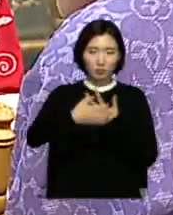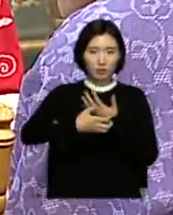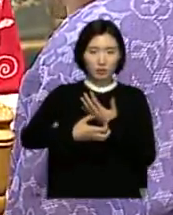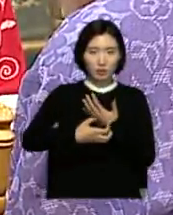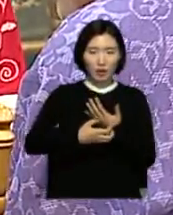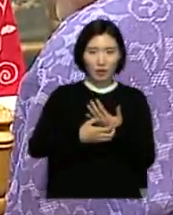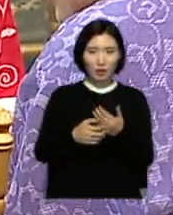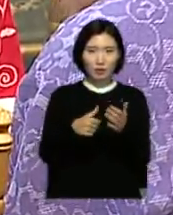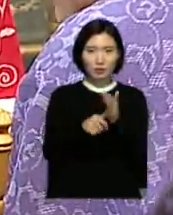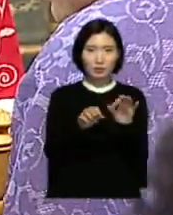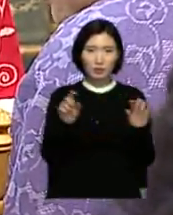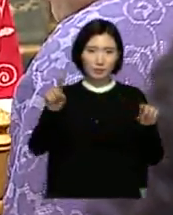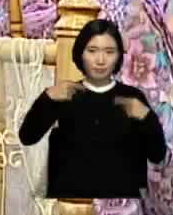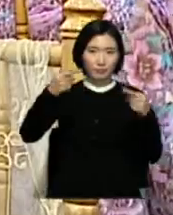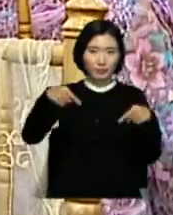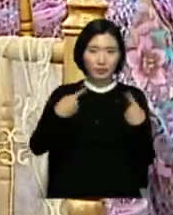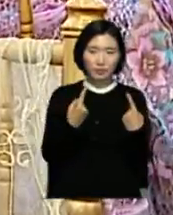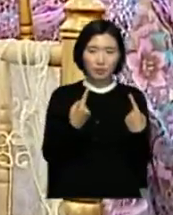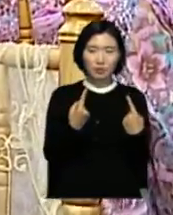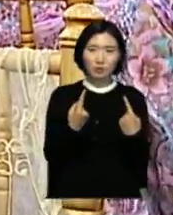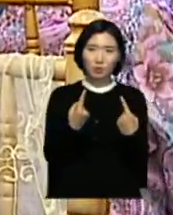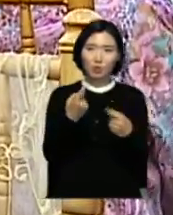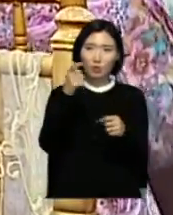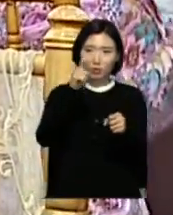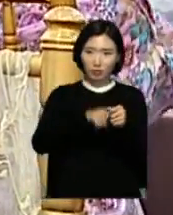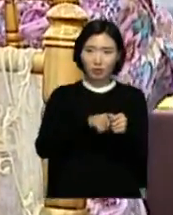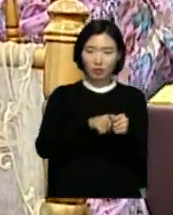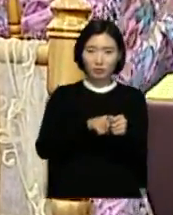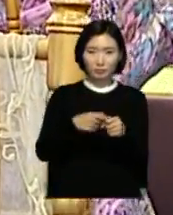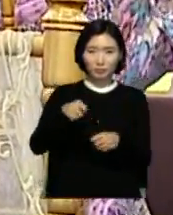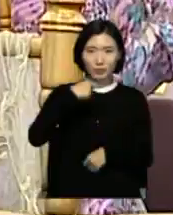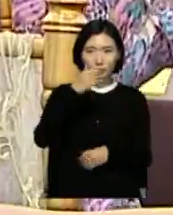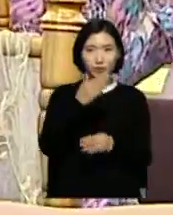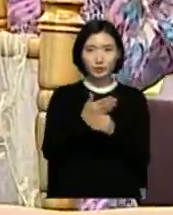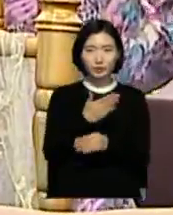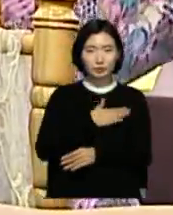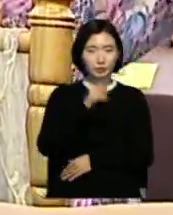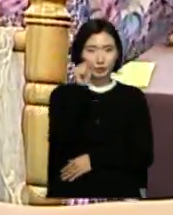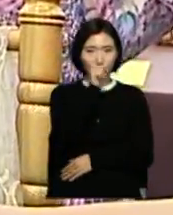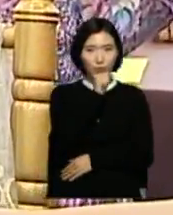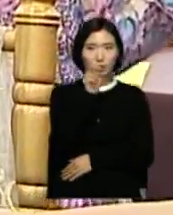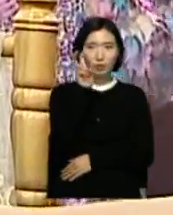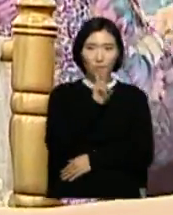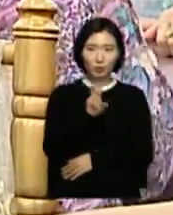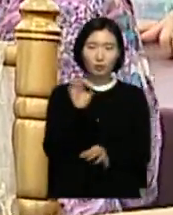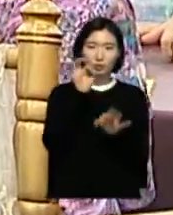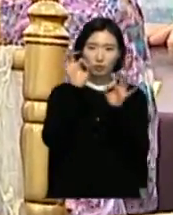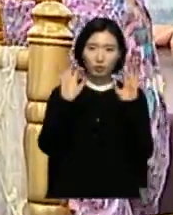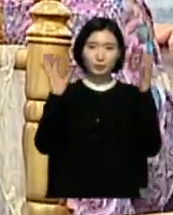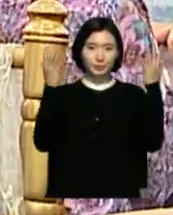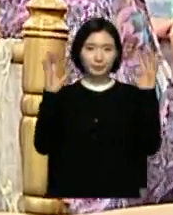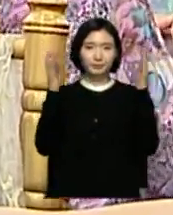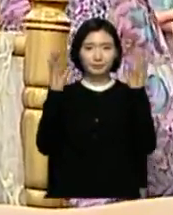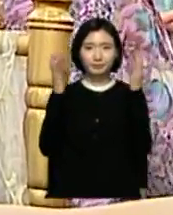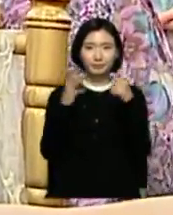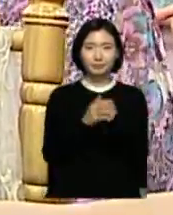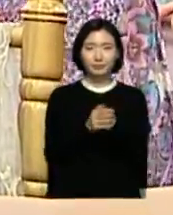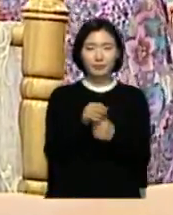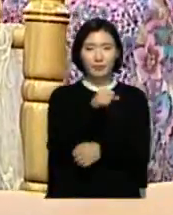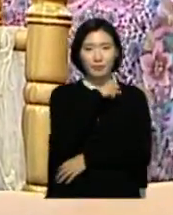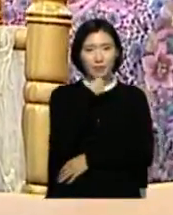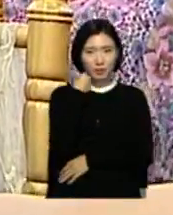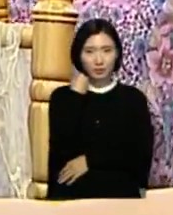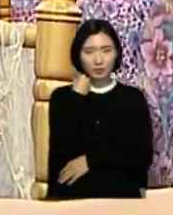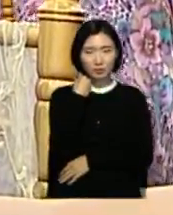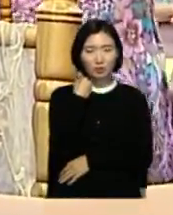푸짐한 한상이 차려졌습니다. 아이 기분 좋죠. 뭐 나라 갈 것 같아. 노래도 부르고 박수도 치고 또 맛있는